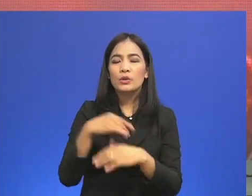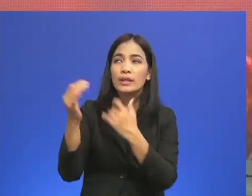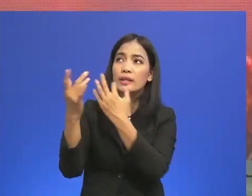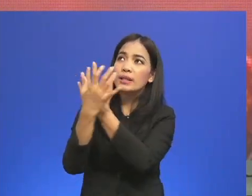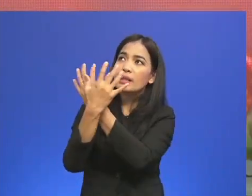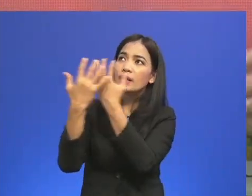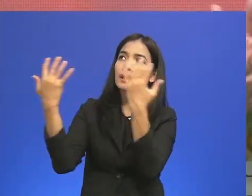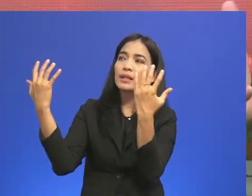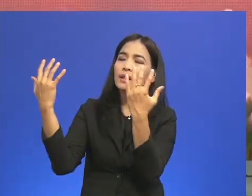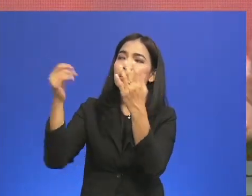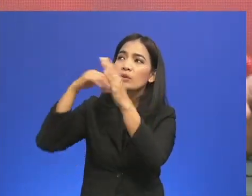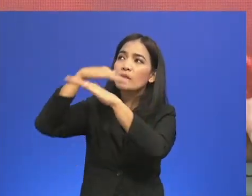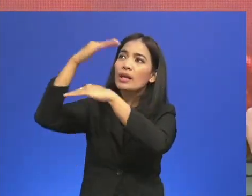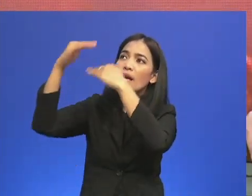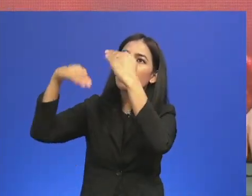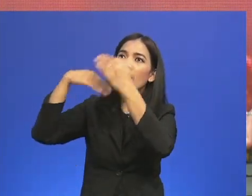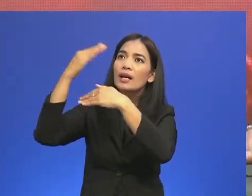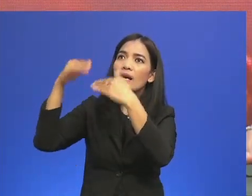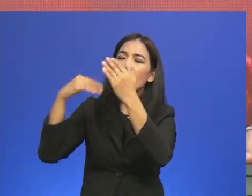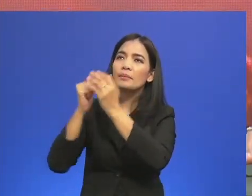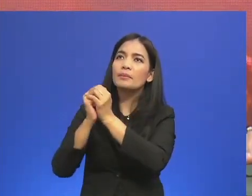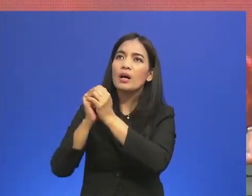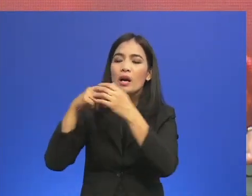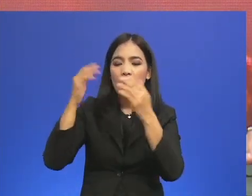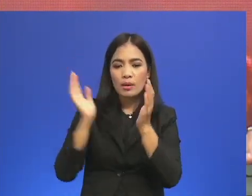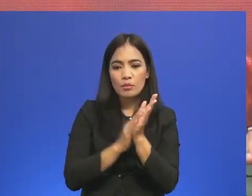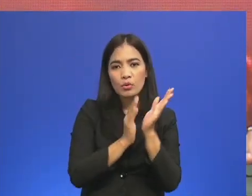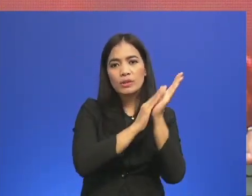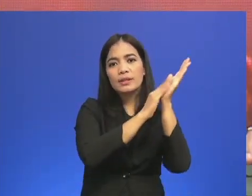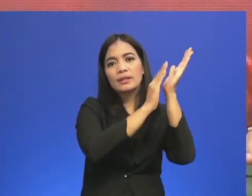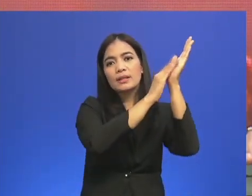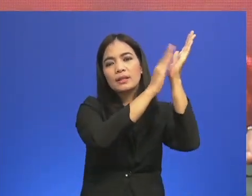penghuni surga gegap memuji.